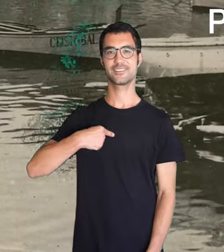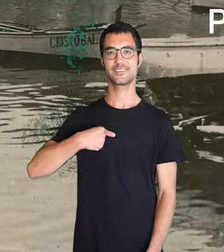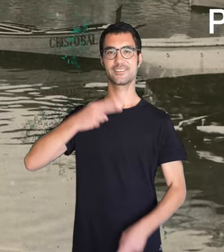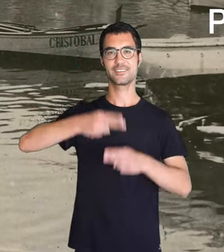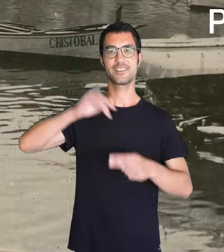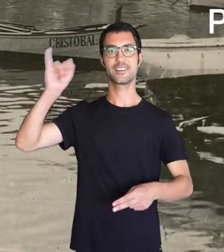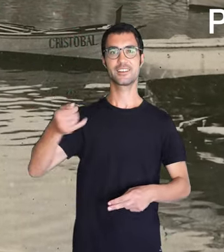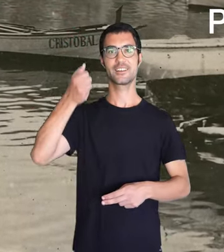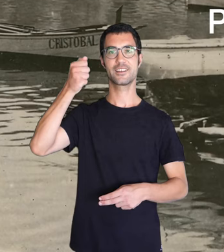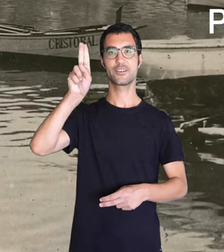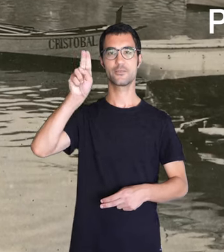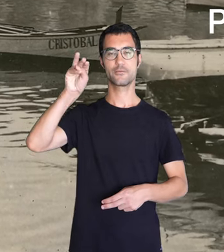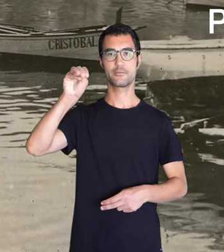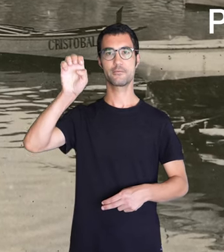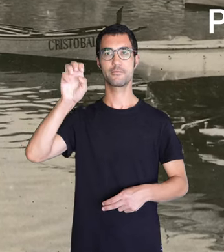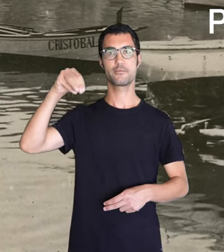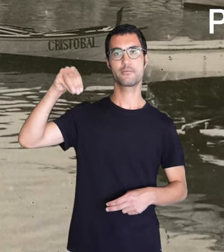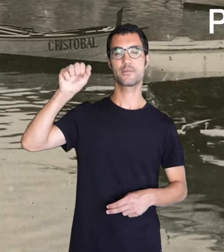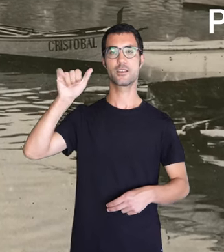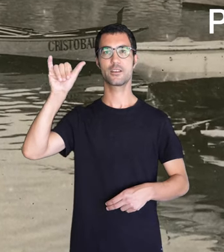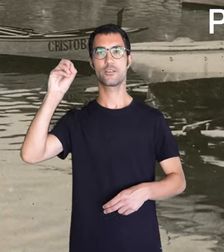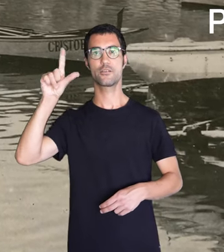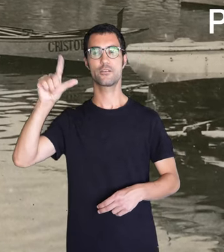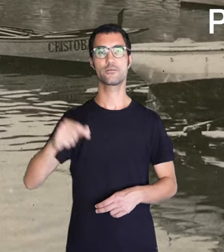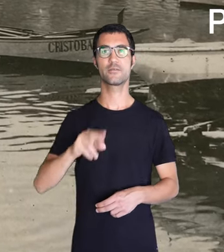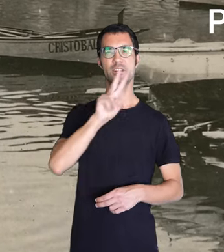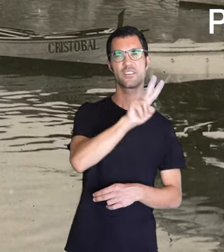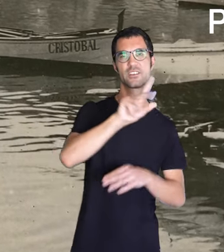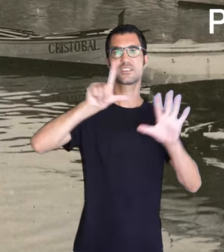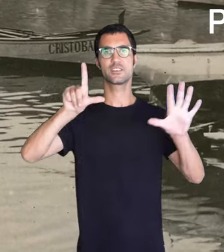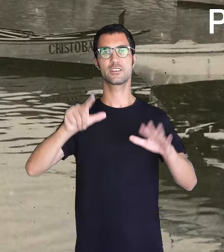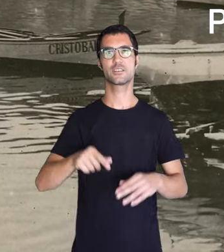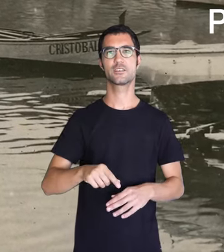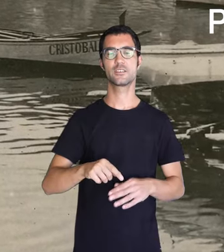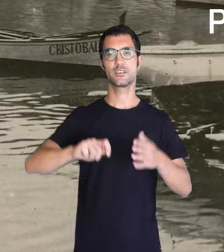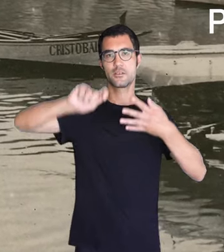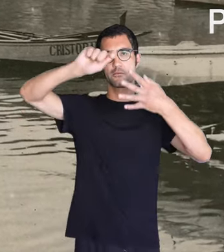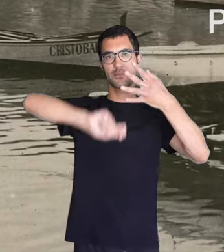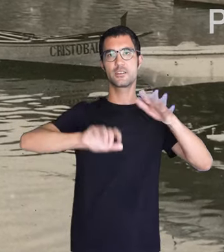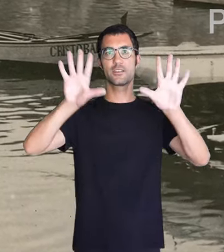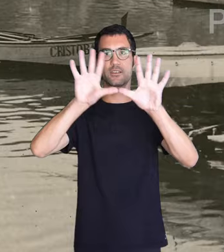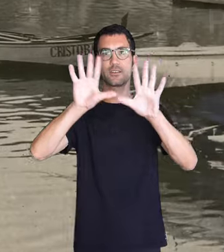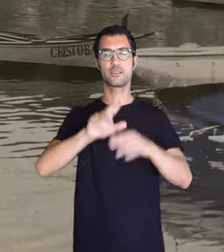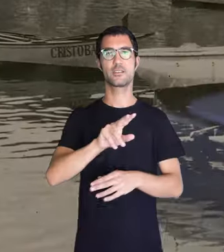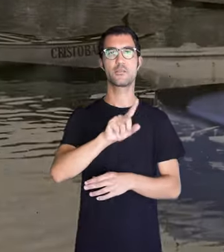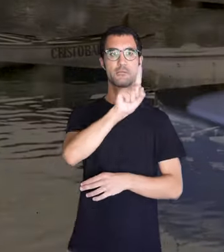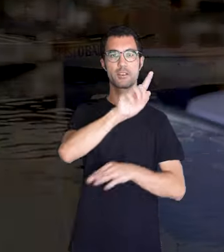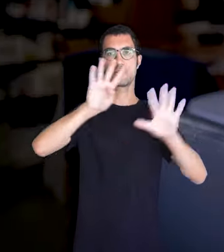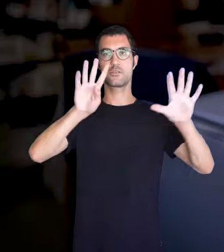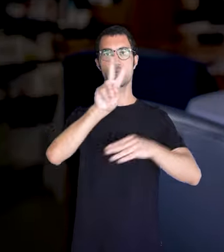Jaume Amaral Garau, 27 de outubro del 29, en el